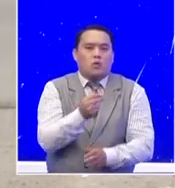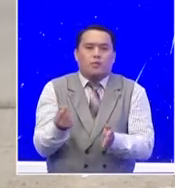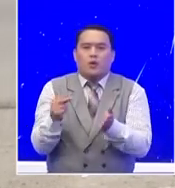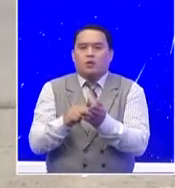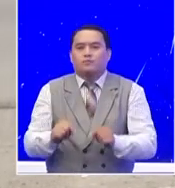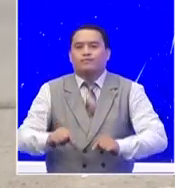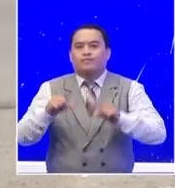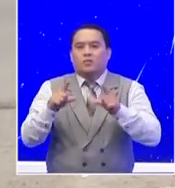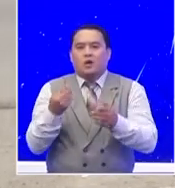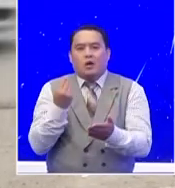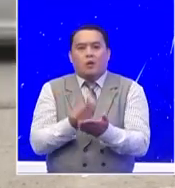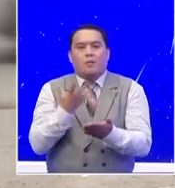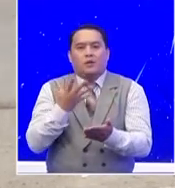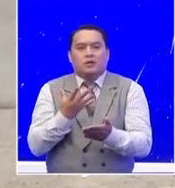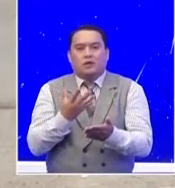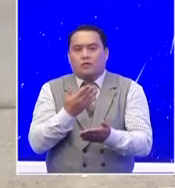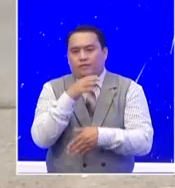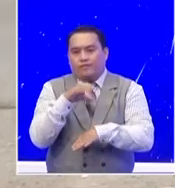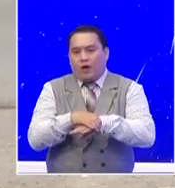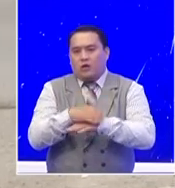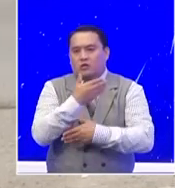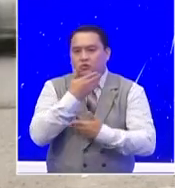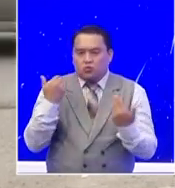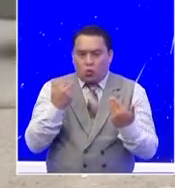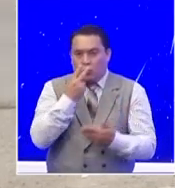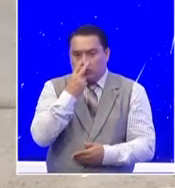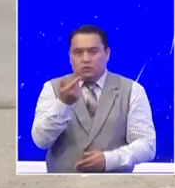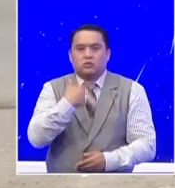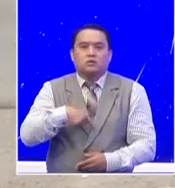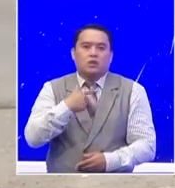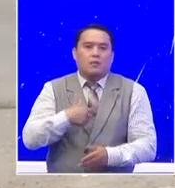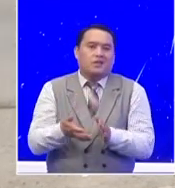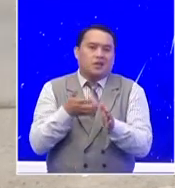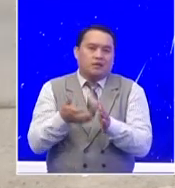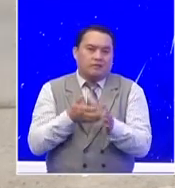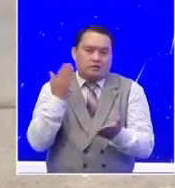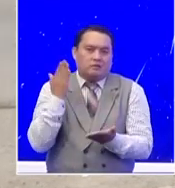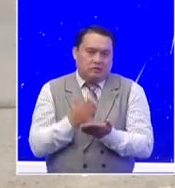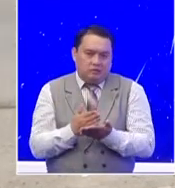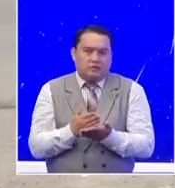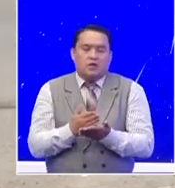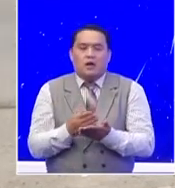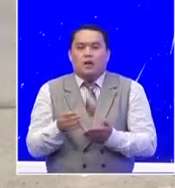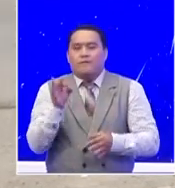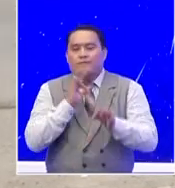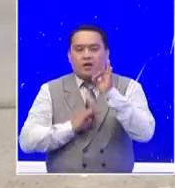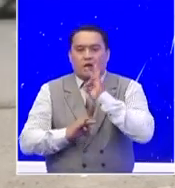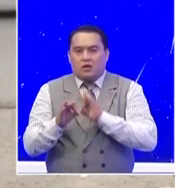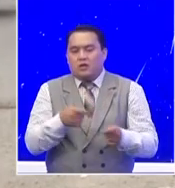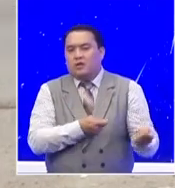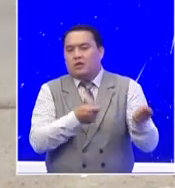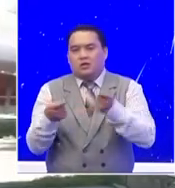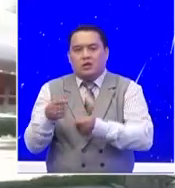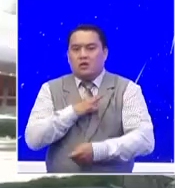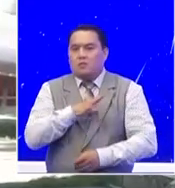негізсіз өсірген, қымбаттатқан директор келмеді. Бірақ өздеріңіз көргендей тапшылық бар. Вирусқа қарсы препараттар әлі келмей